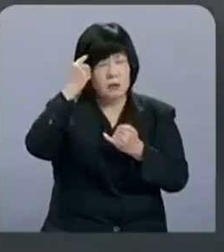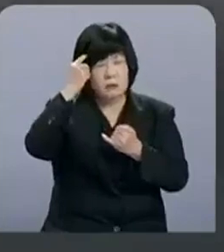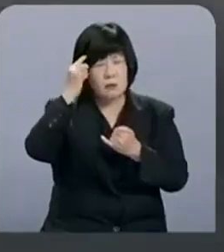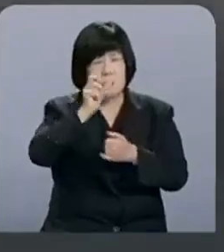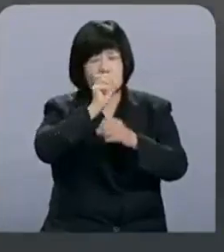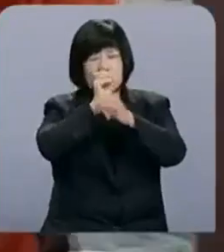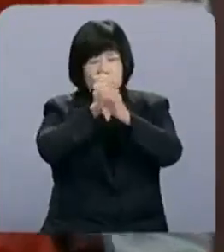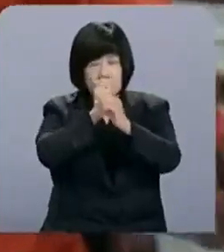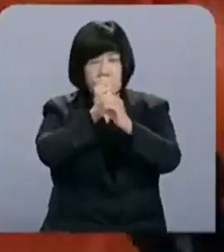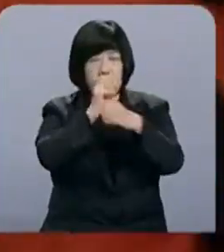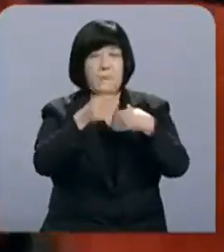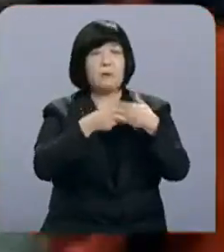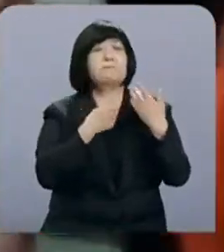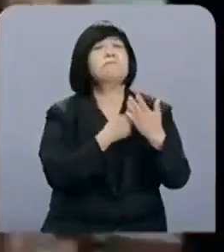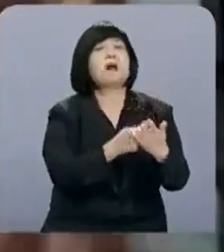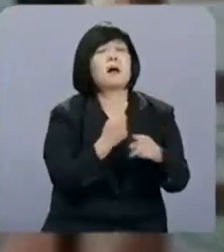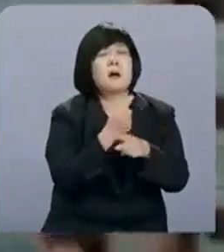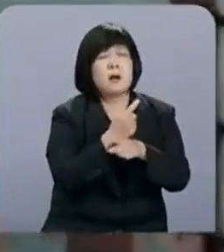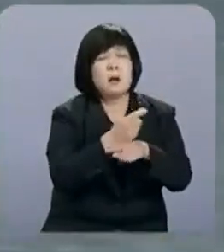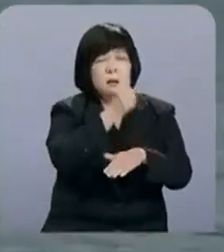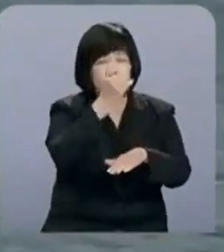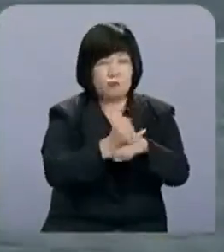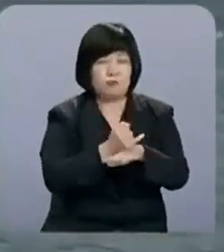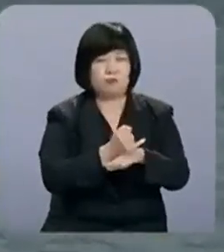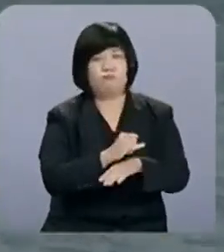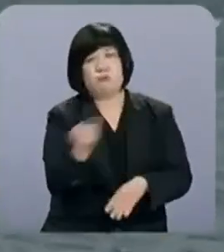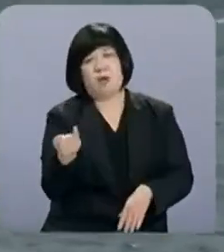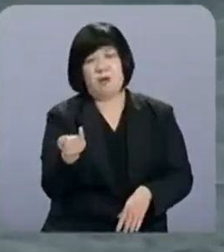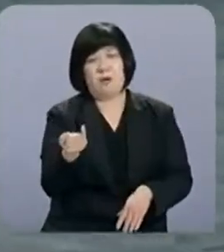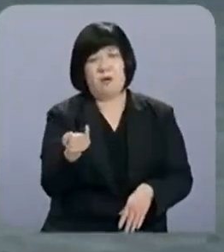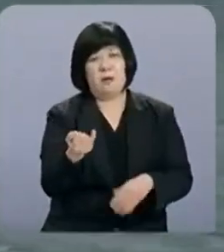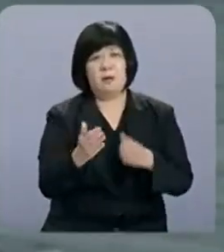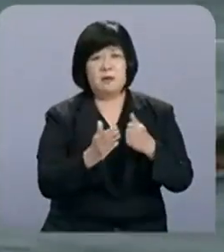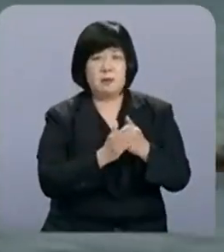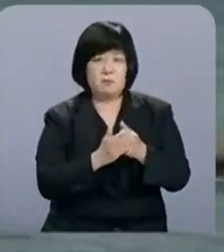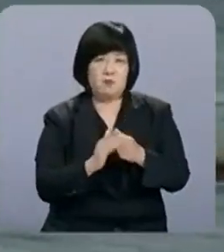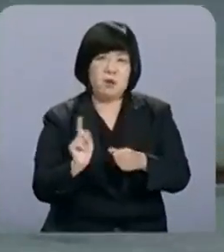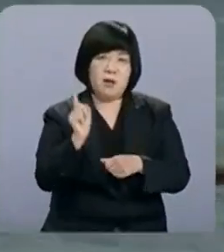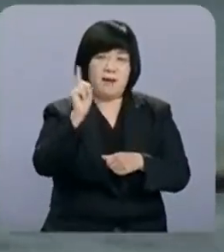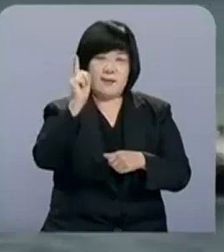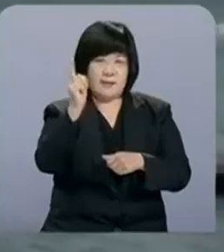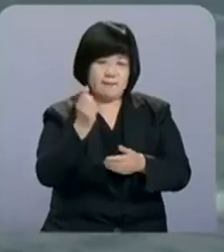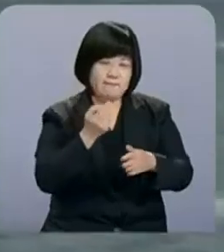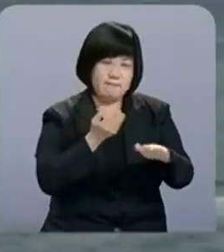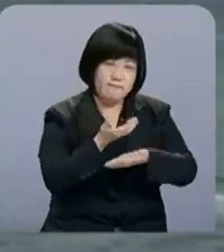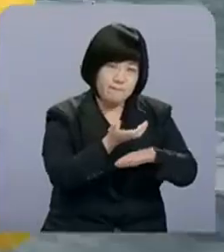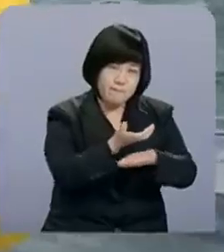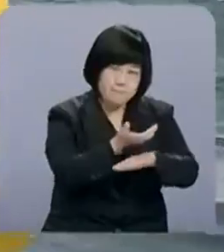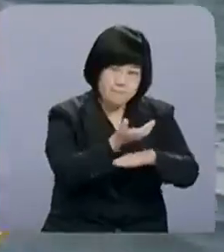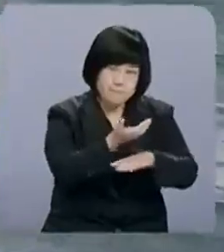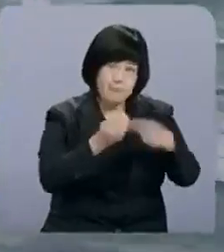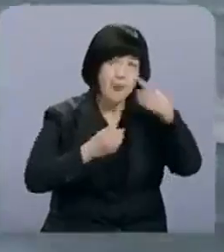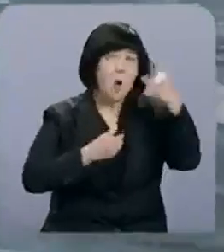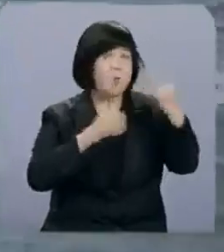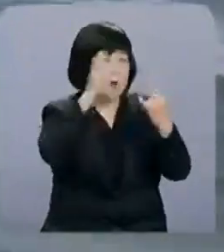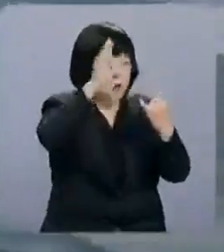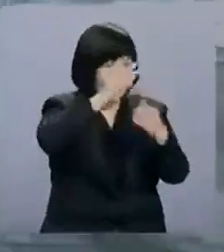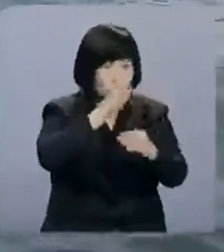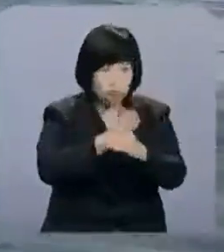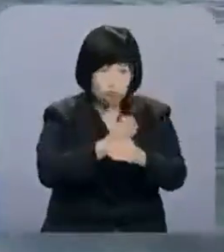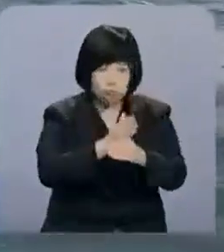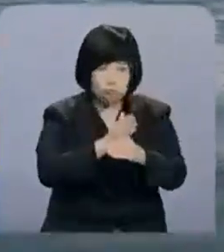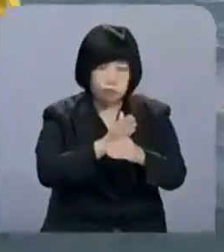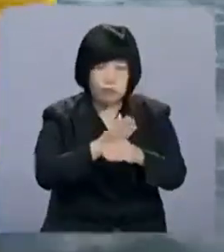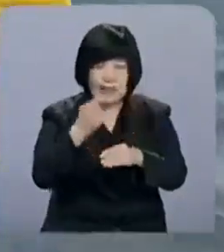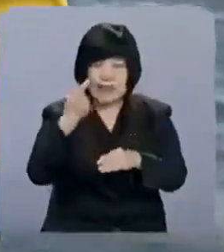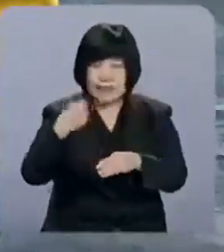숨졌습니다 해경은 경비함정 과 헬기 등을 동원해 실종된 어머니를 찾고 있습니다 해경은 딸의 발견된 위치를